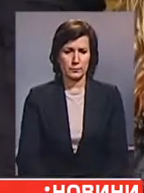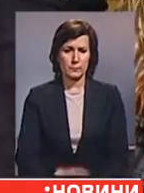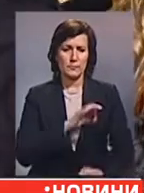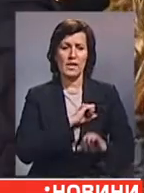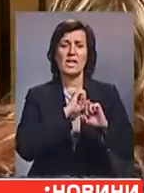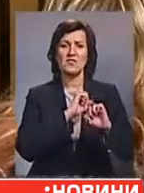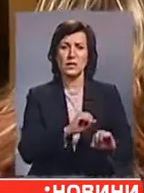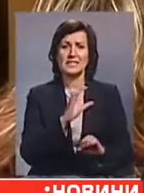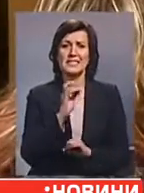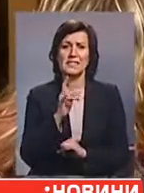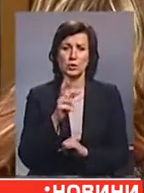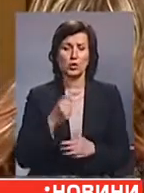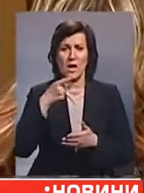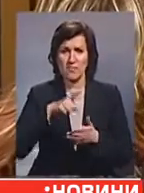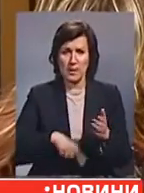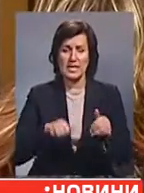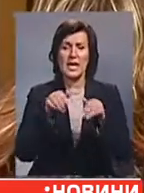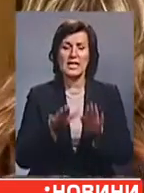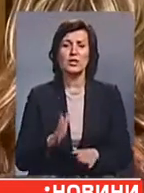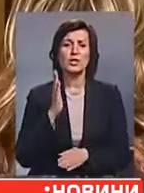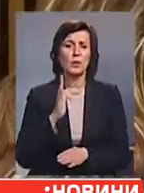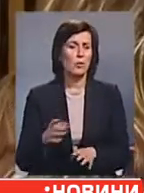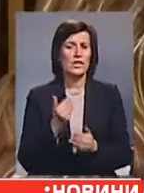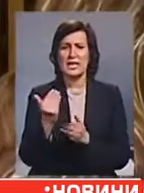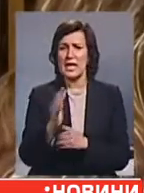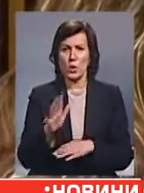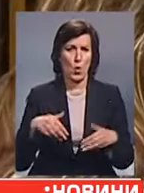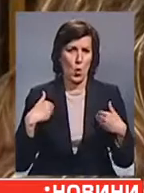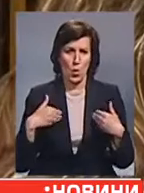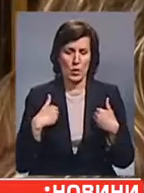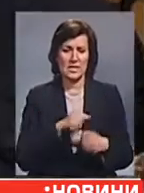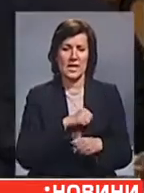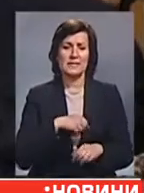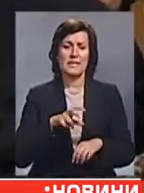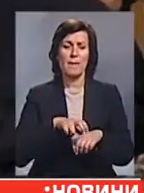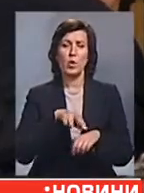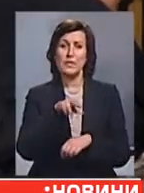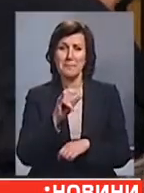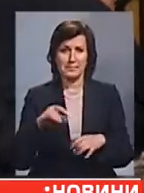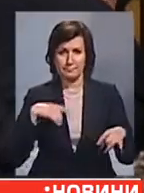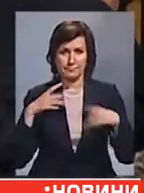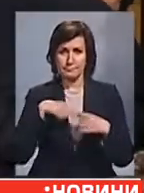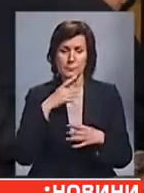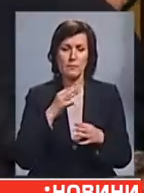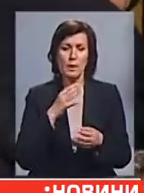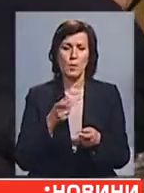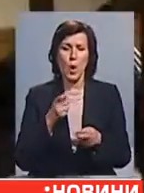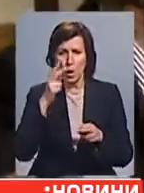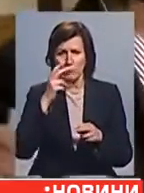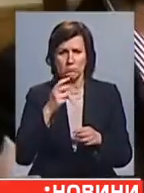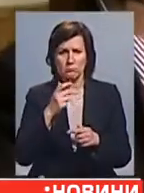Адвокати Андрія Слюсарчука впевнені, рішення буде не на його користь. Сам доктор Пі знервований і говорить про упередженість